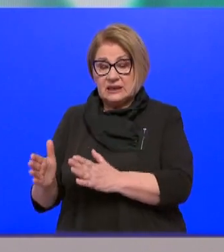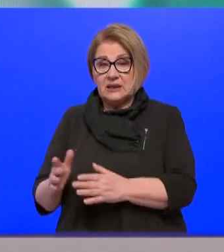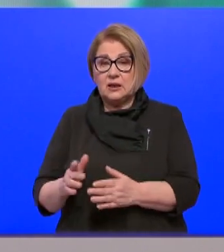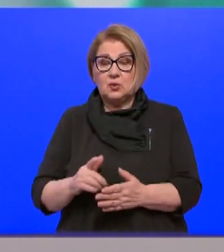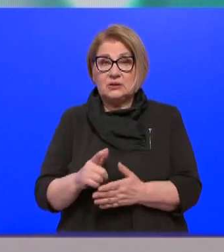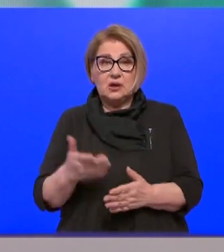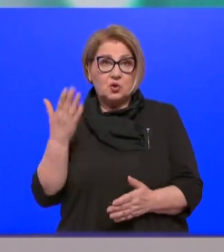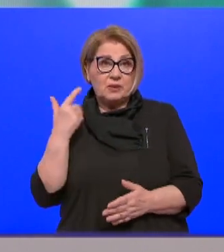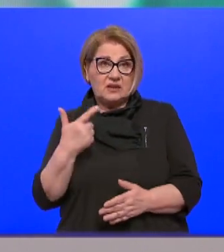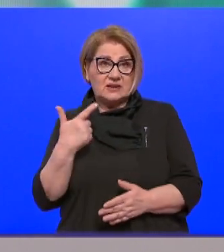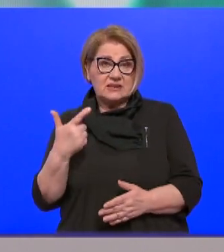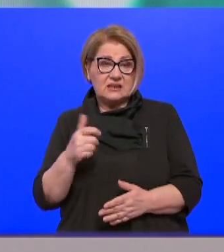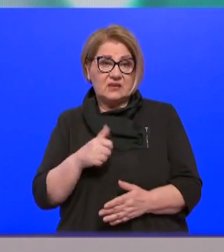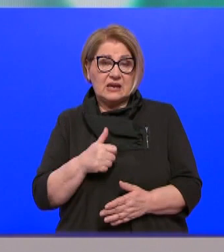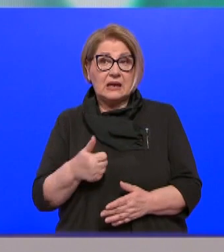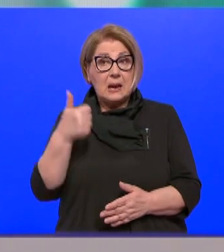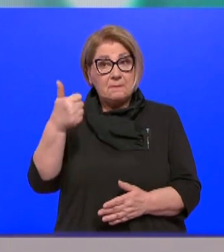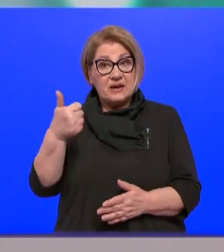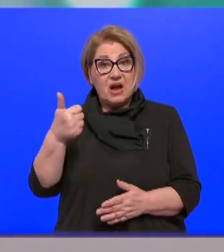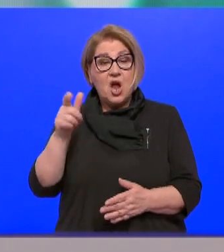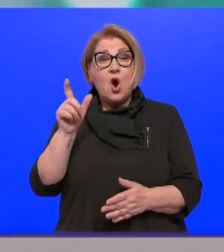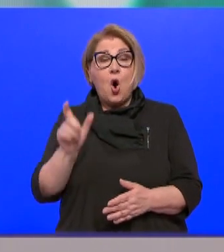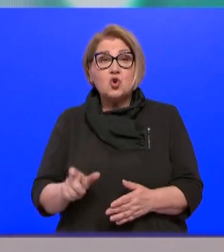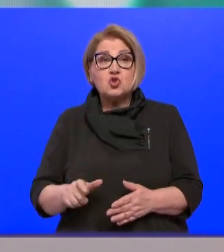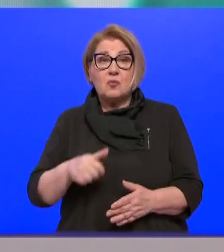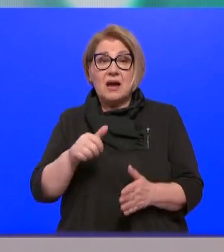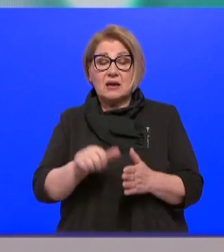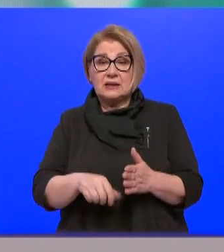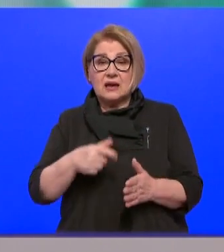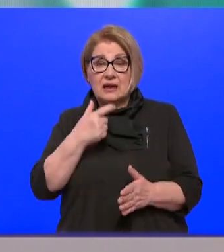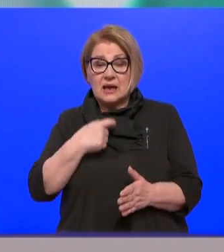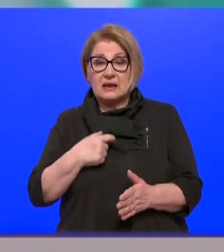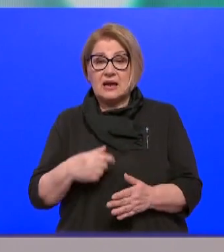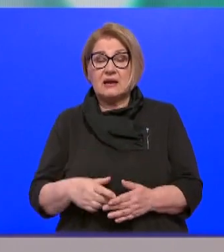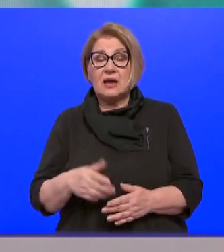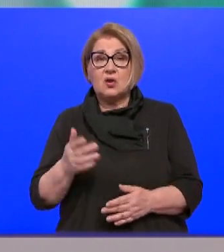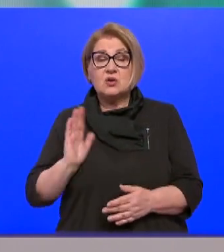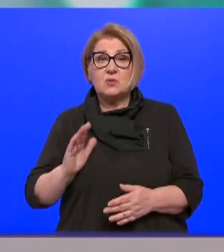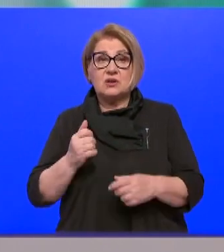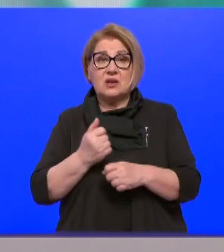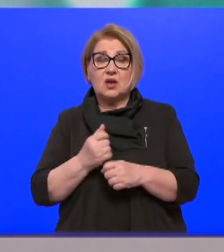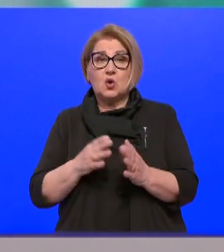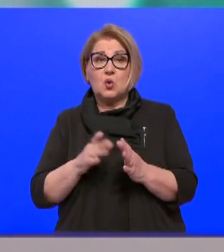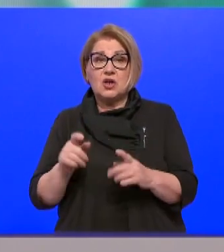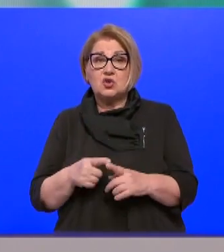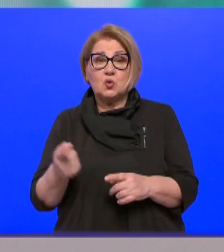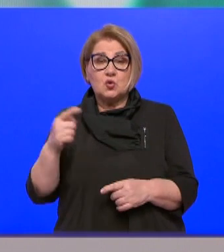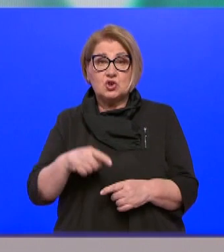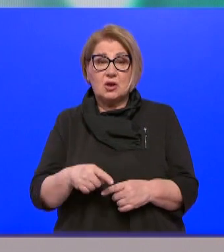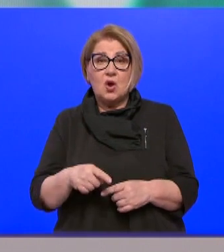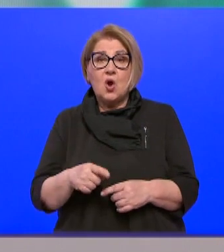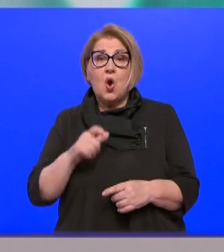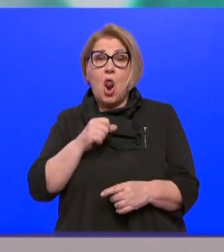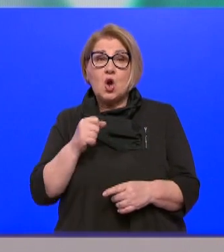prije 22 godine, kada je meni prva laringektomirana osoba, nažalost sad pokojni gospodin Grujić, ušao u moju logopedsku